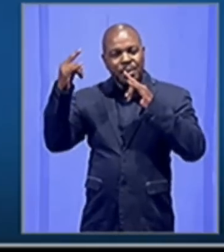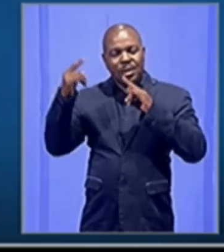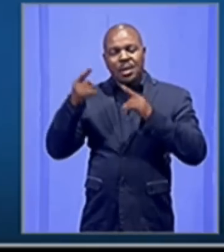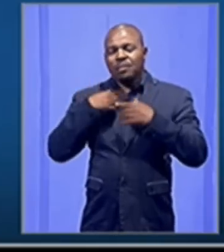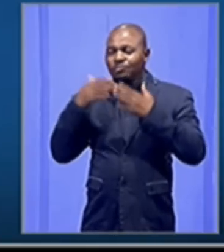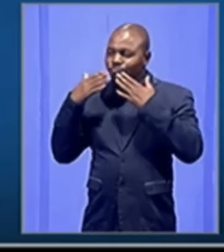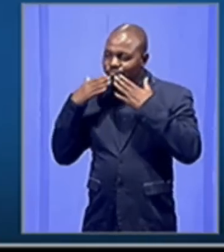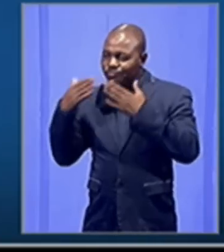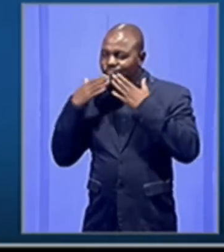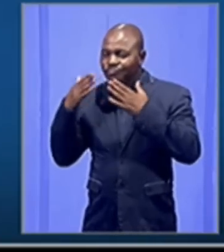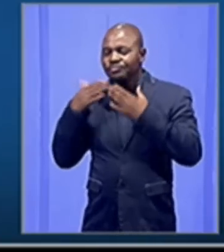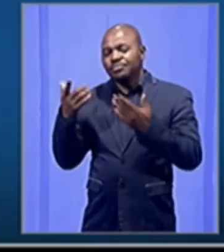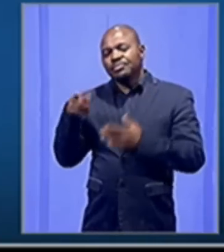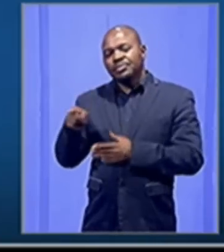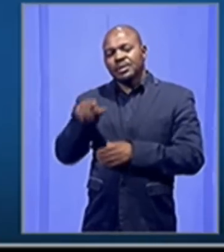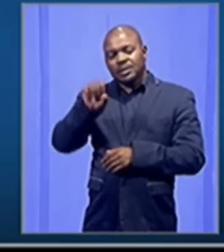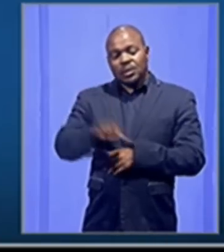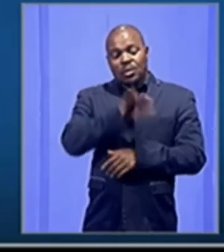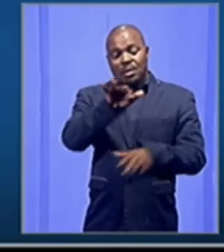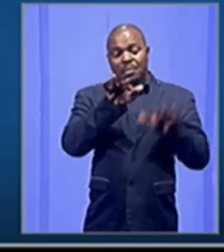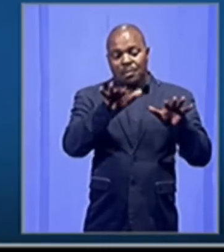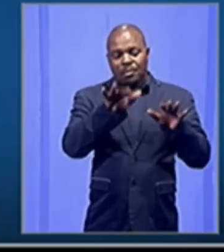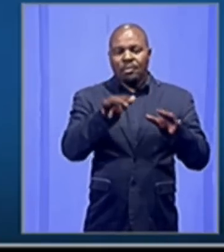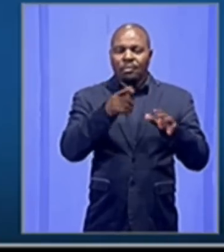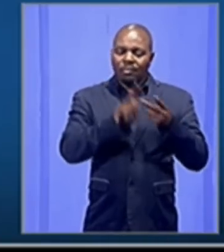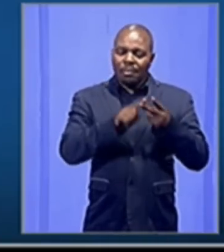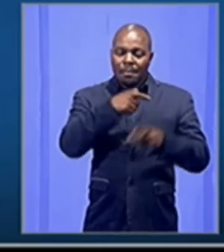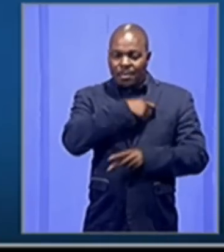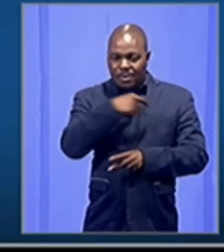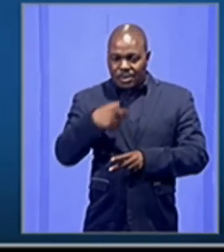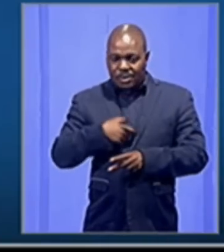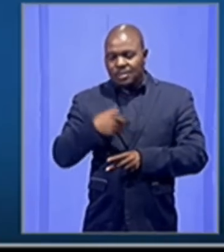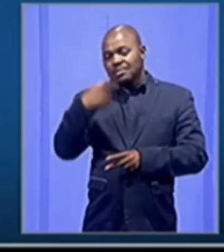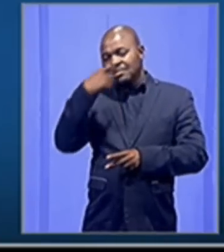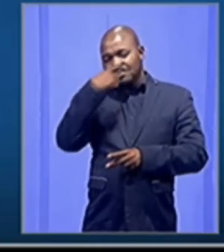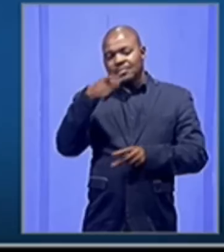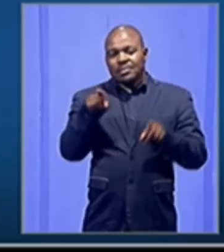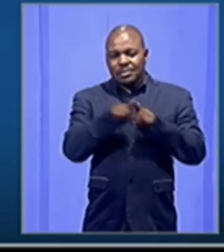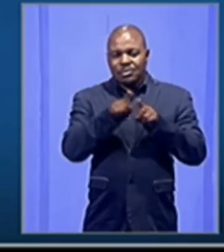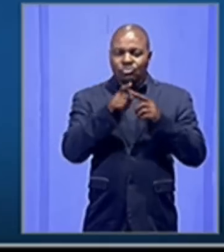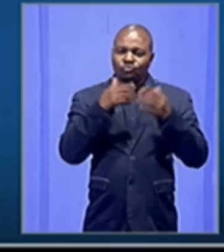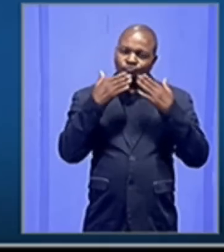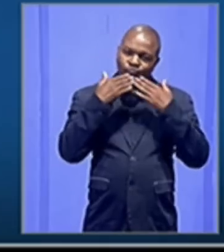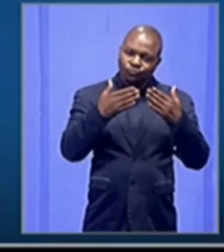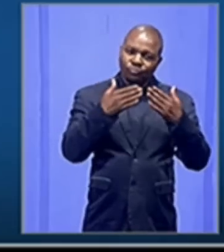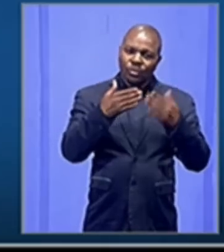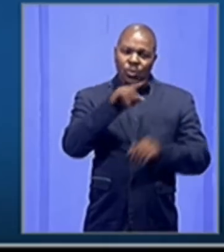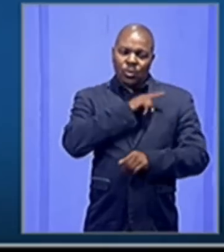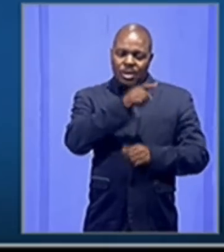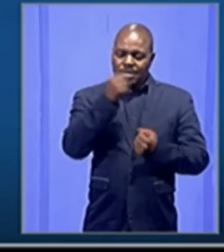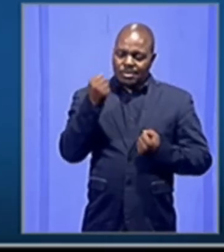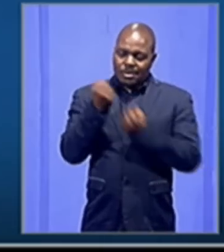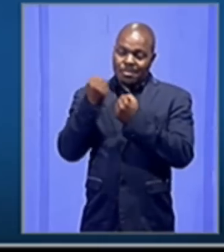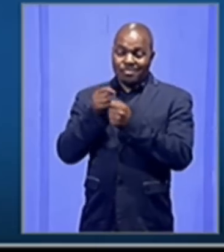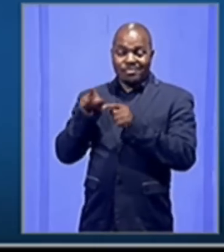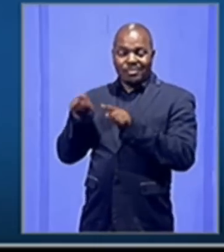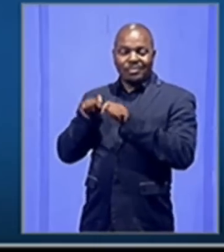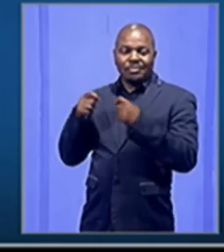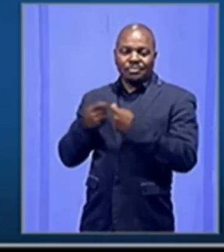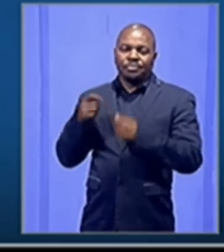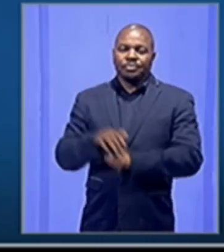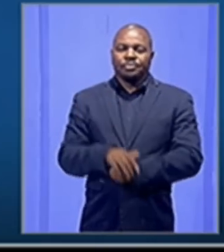le maitapišo a badudi ba Afrika Borwa le mopresidente Matamela Cyril Ramaphosa ka go ba fa thekgo.